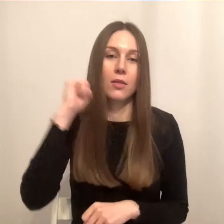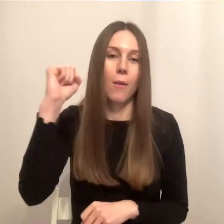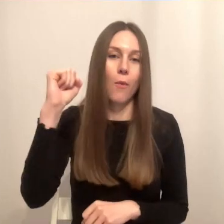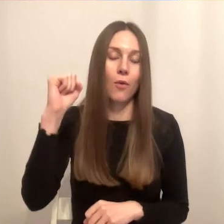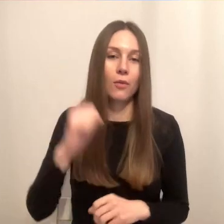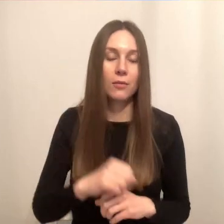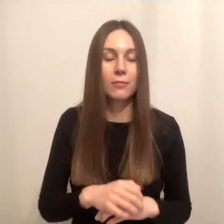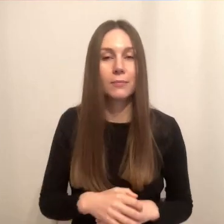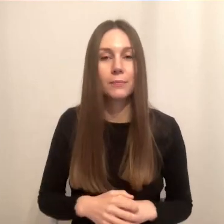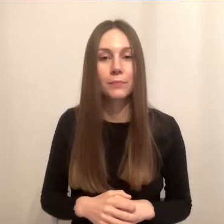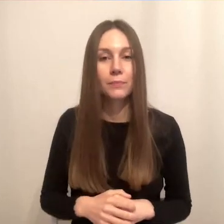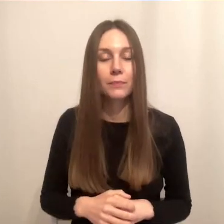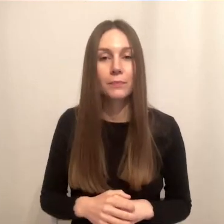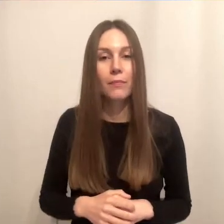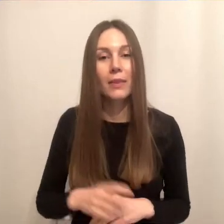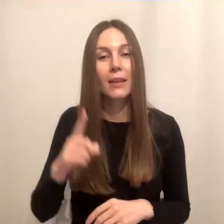kartais